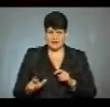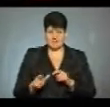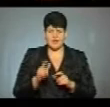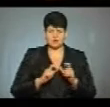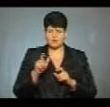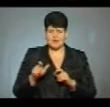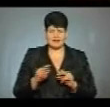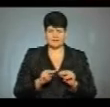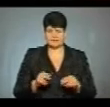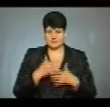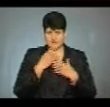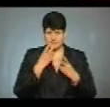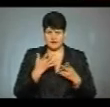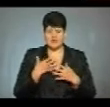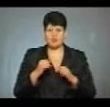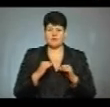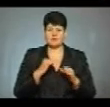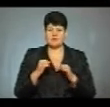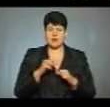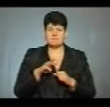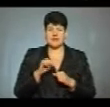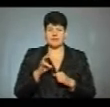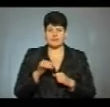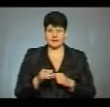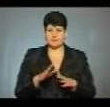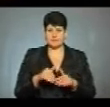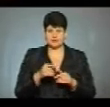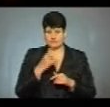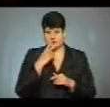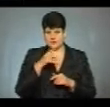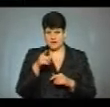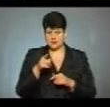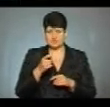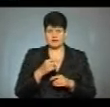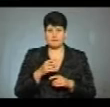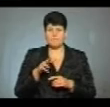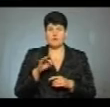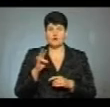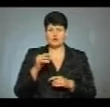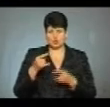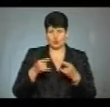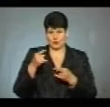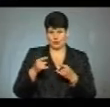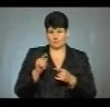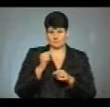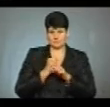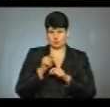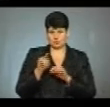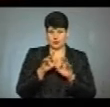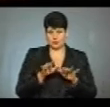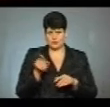Я управляю манекеном, тобто я задаю його ритм. Ось там ви бачите монітор пацієнта, показники якого я вивожу тут на